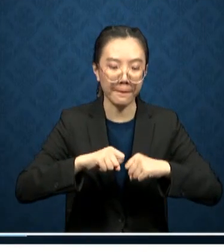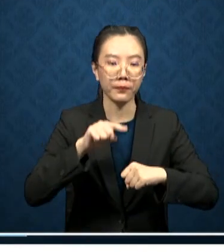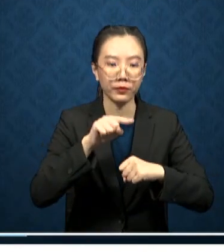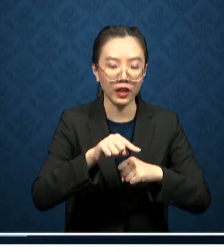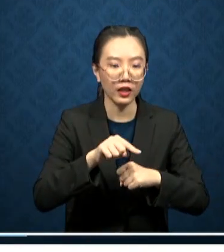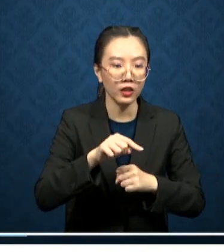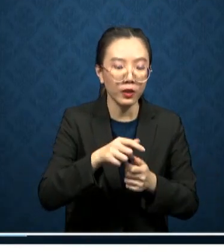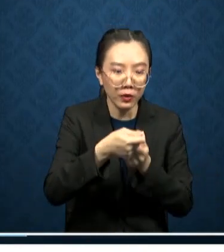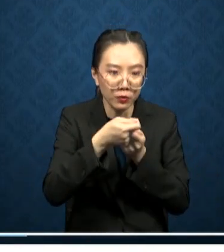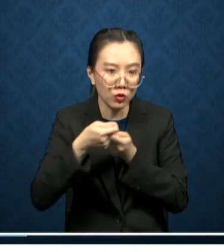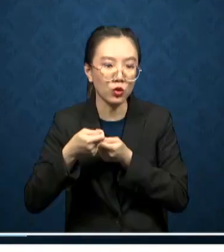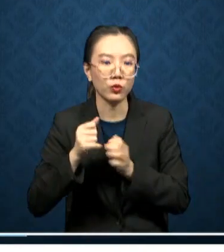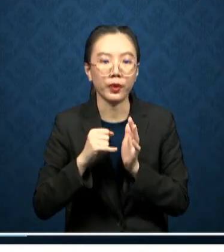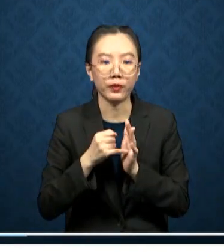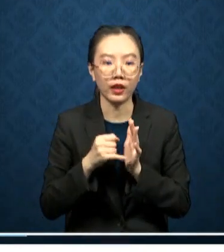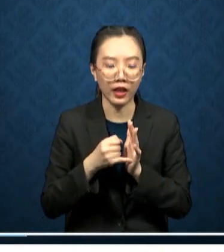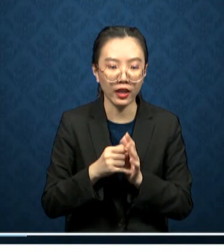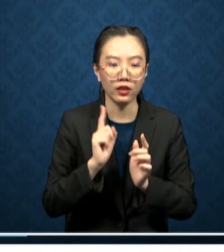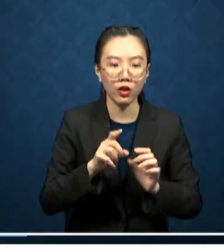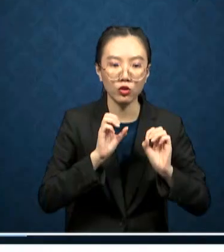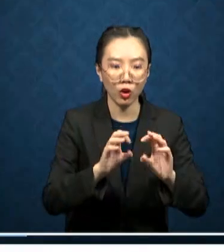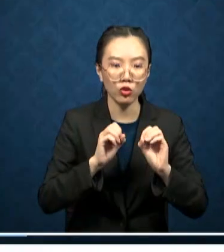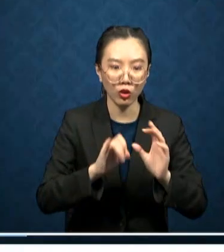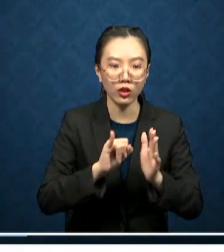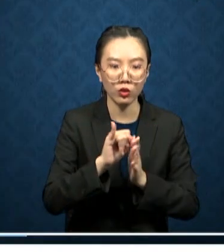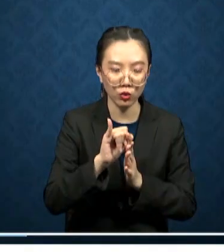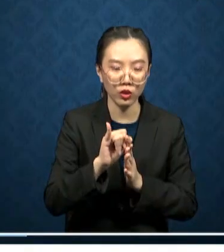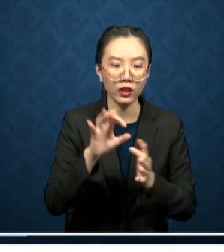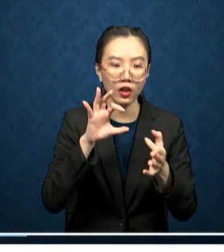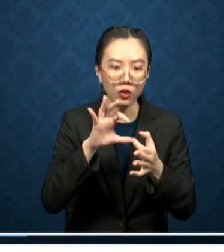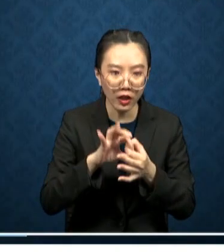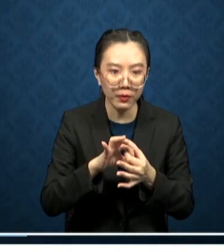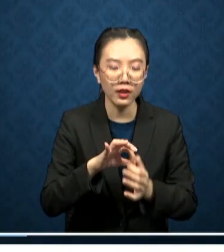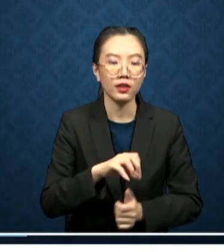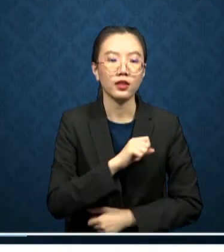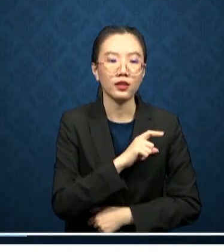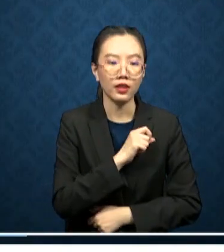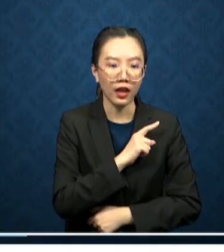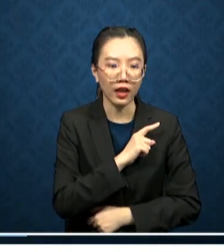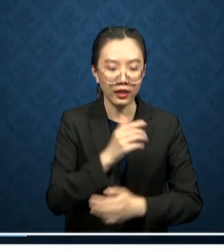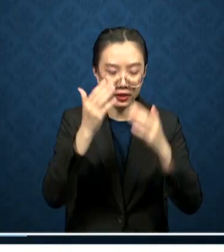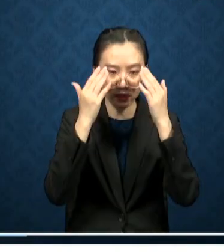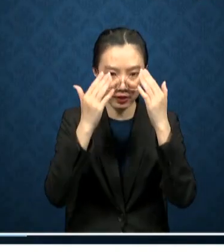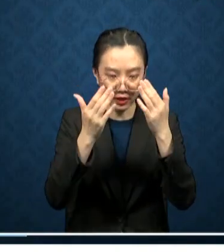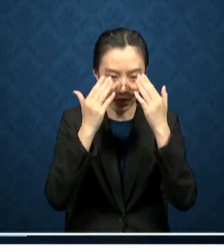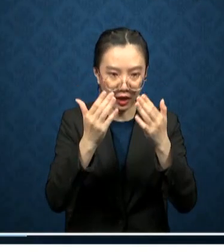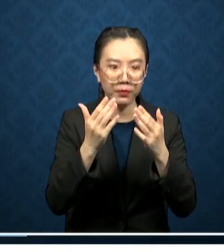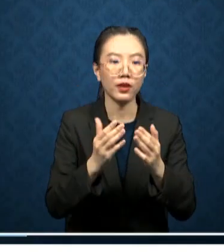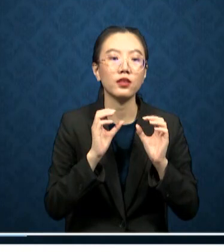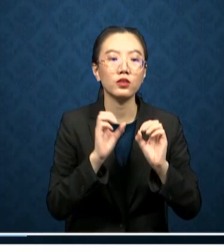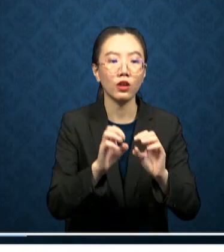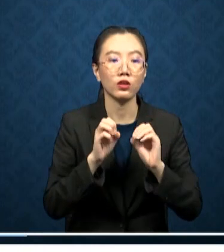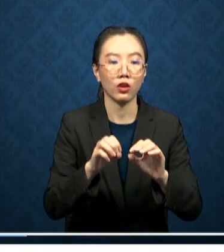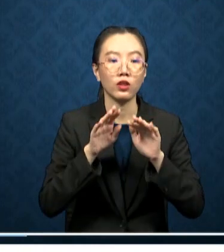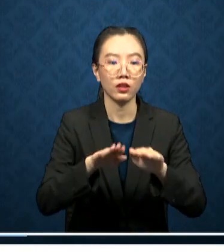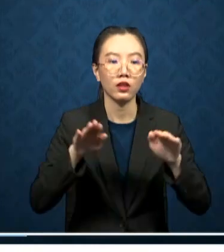าะพ้มกับกภานาปรบปุงหลกสุดอิสลามศึกษาให้เปนหลสุดแกนกลางสำหรบการลงการสอนสายศาสน